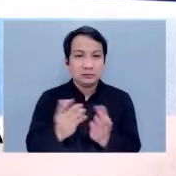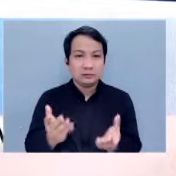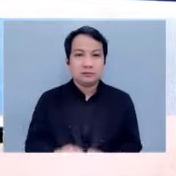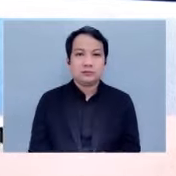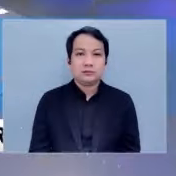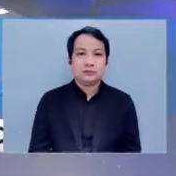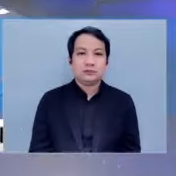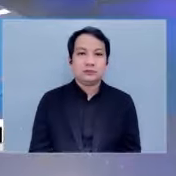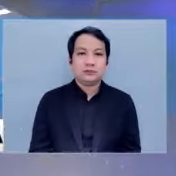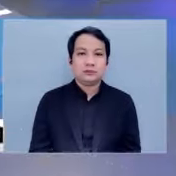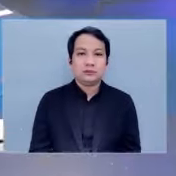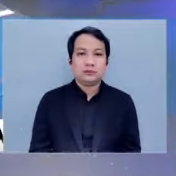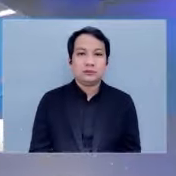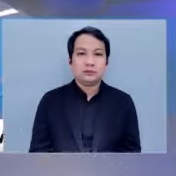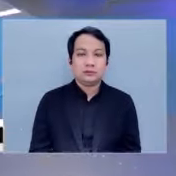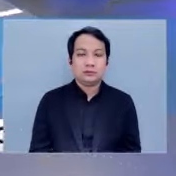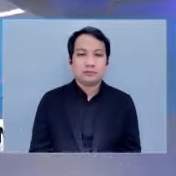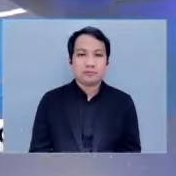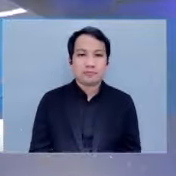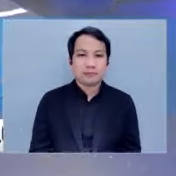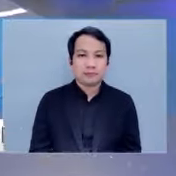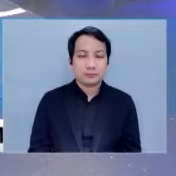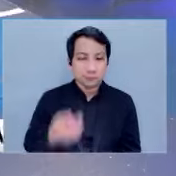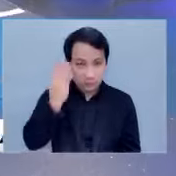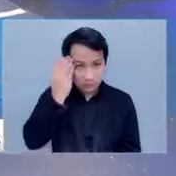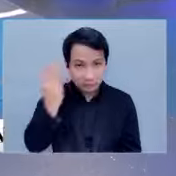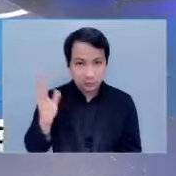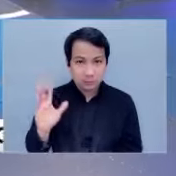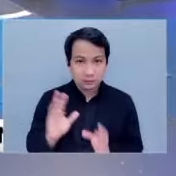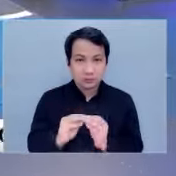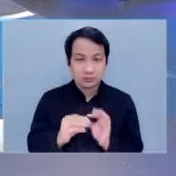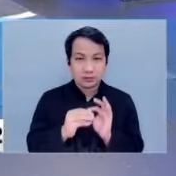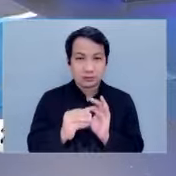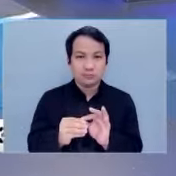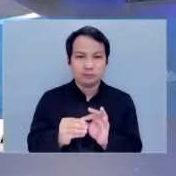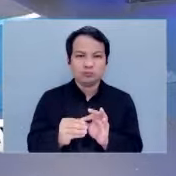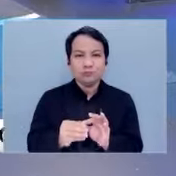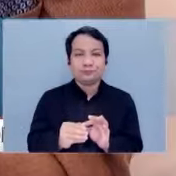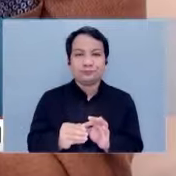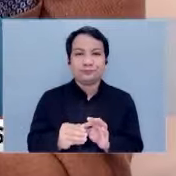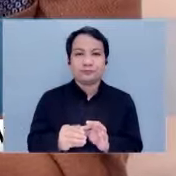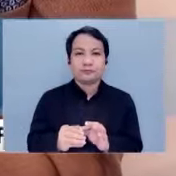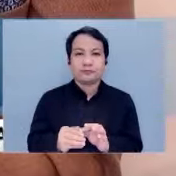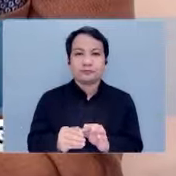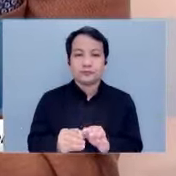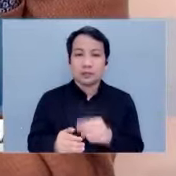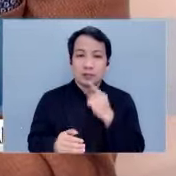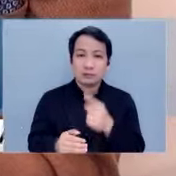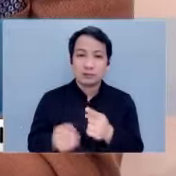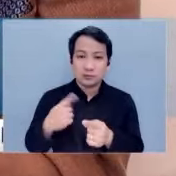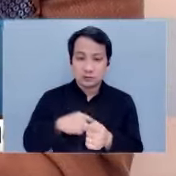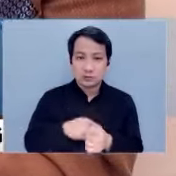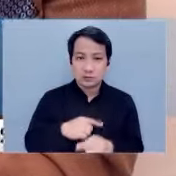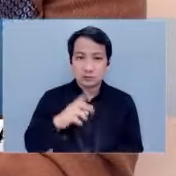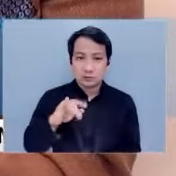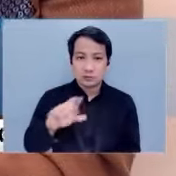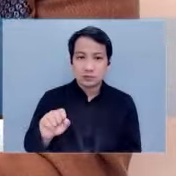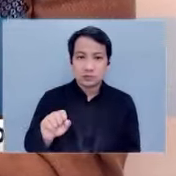real talk. Kasi tingin ko nangyayari ito, hindi lang natin pinapag-usapan. Pero, limbawa, kami kunyari ni Dimples, best friend,